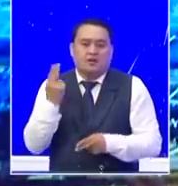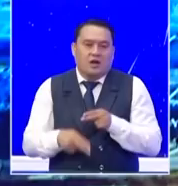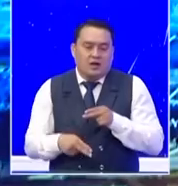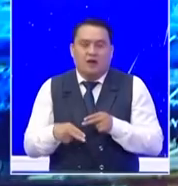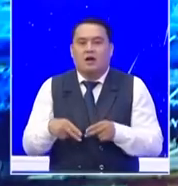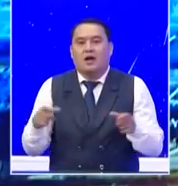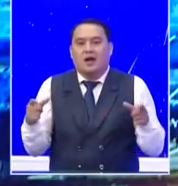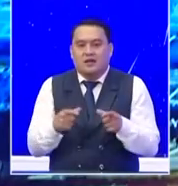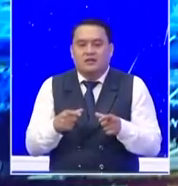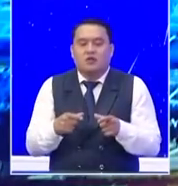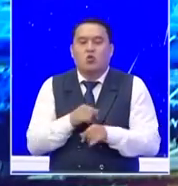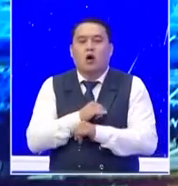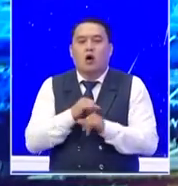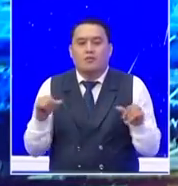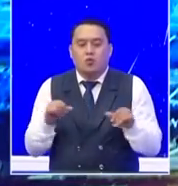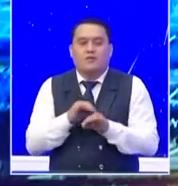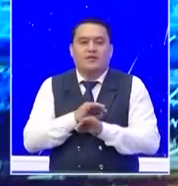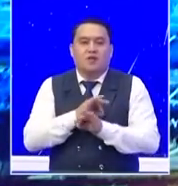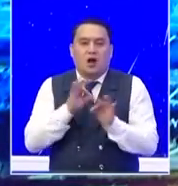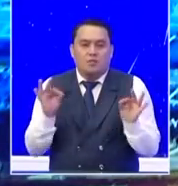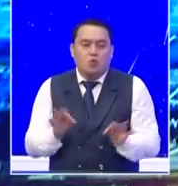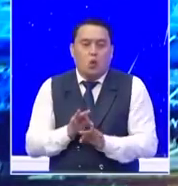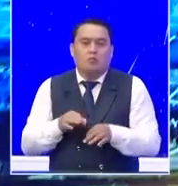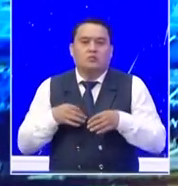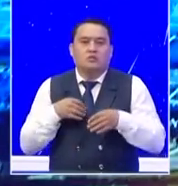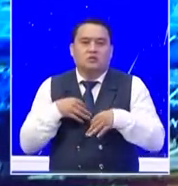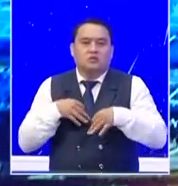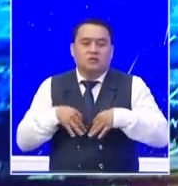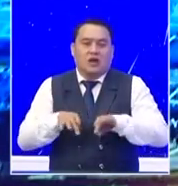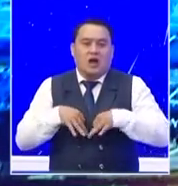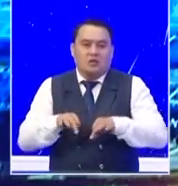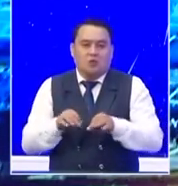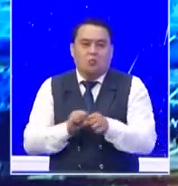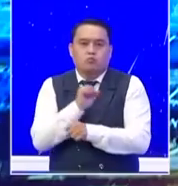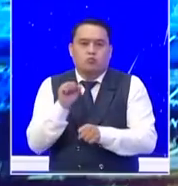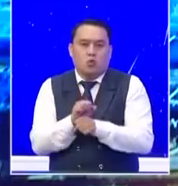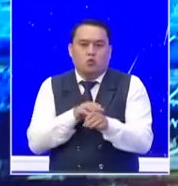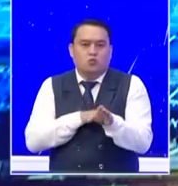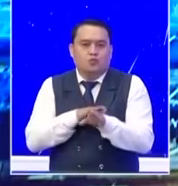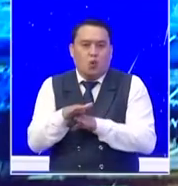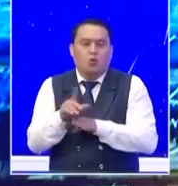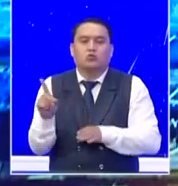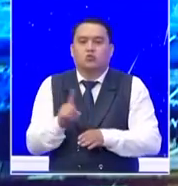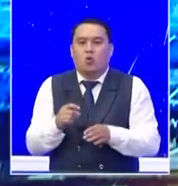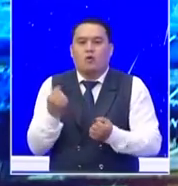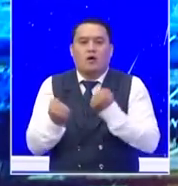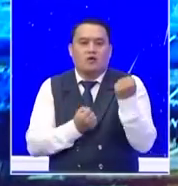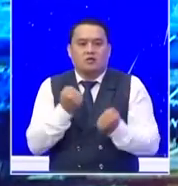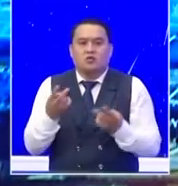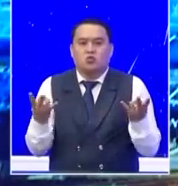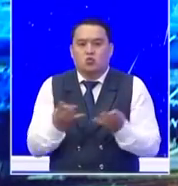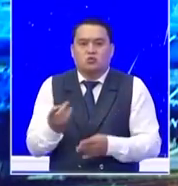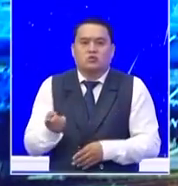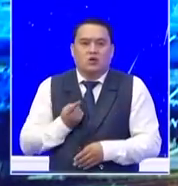послабления карантинных мер возрос объем движения, и блокпосты на въездах в Талдыкурган оказались загружены настолько, что автомобилисты